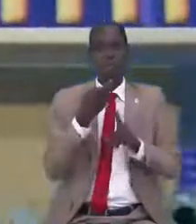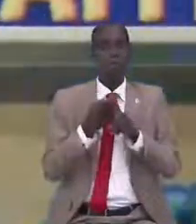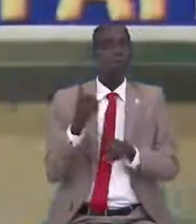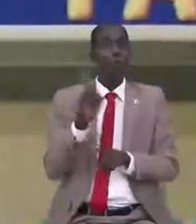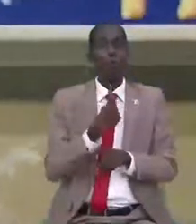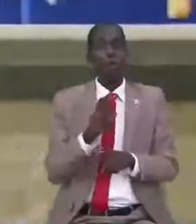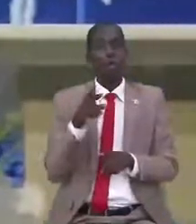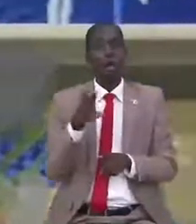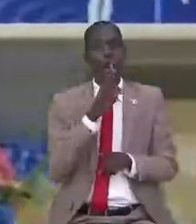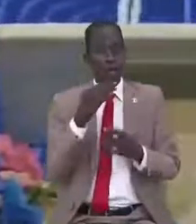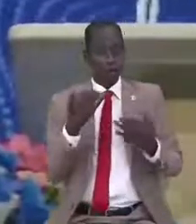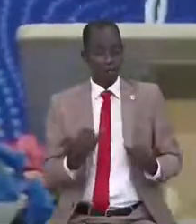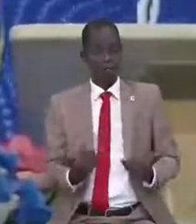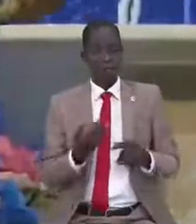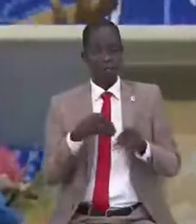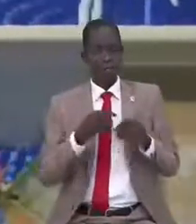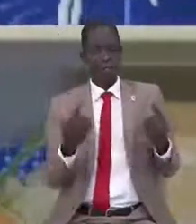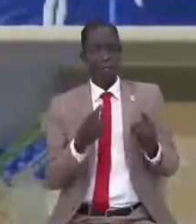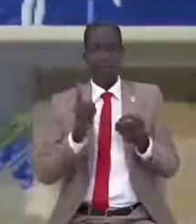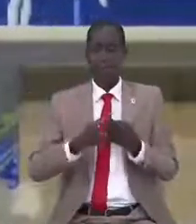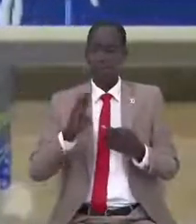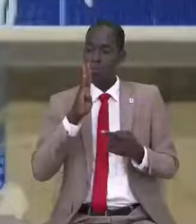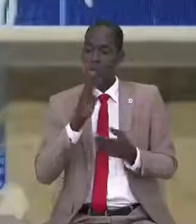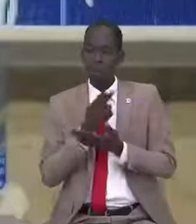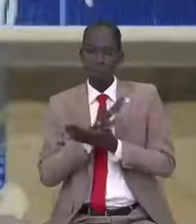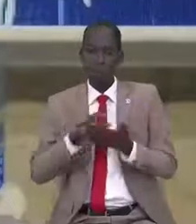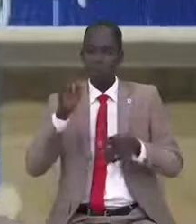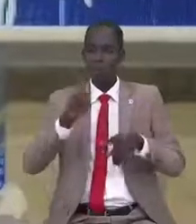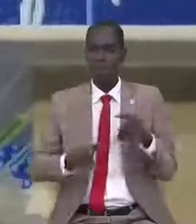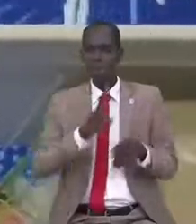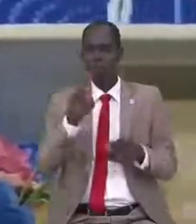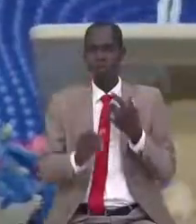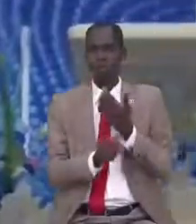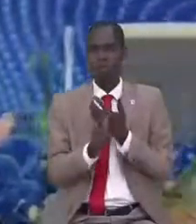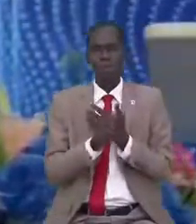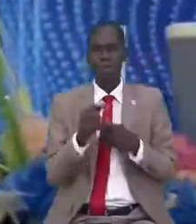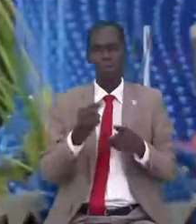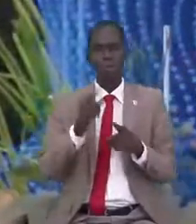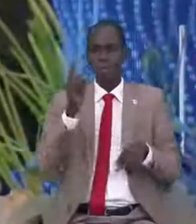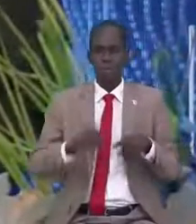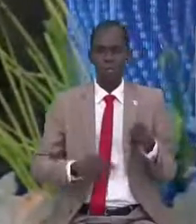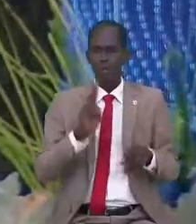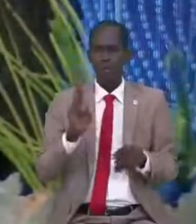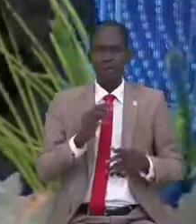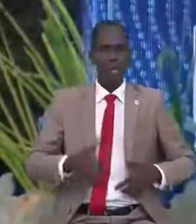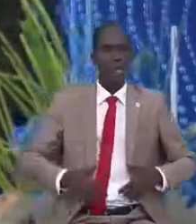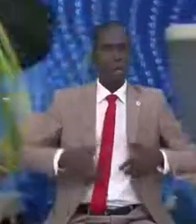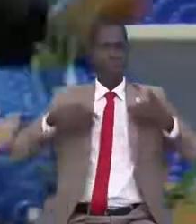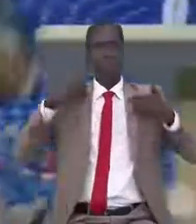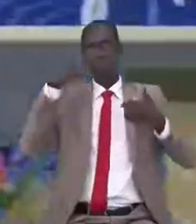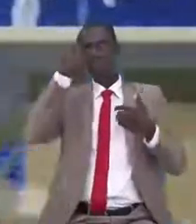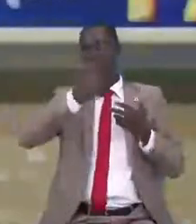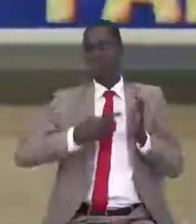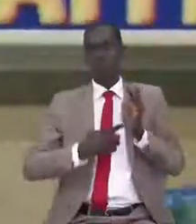sont, pour les amener à là où ils doivent être, vous ne pouvez pas utiliser un mauvais langage, ne pouvez pas utiliser une